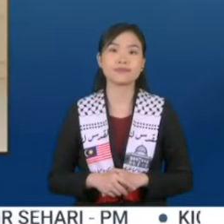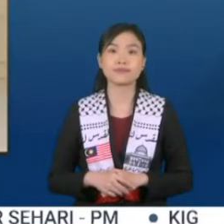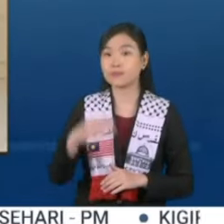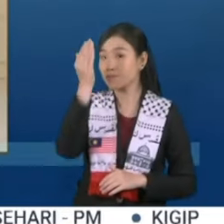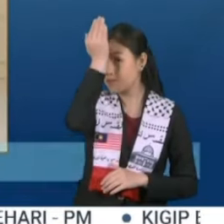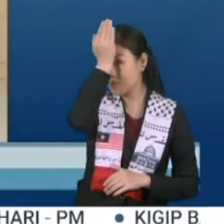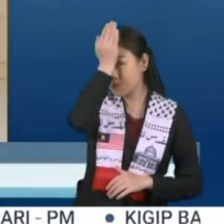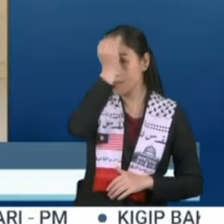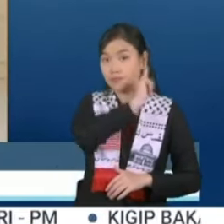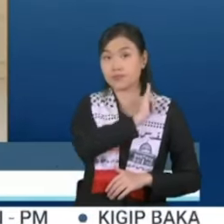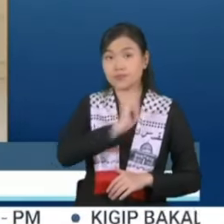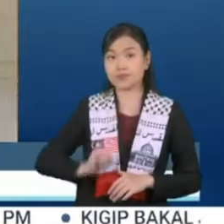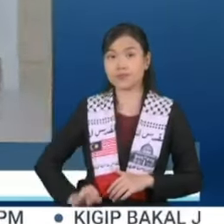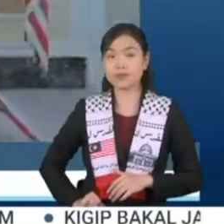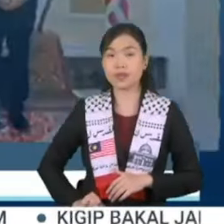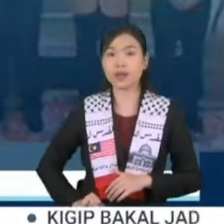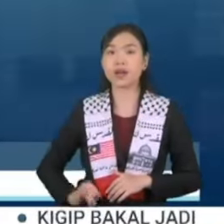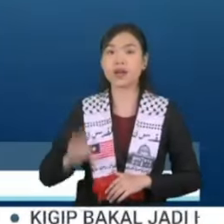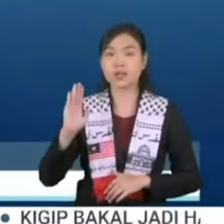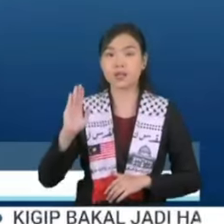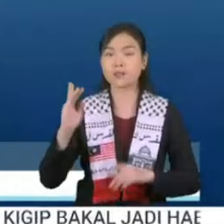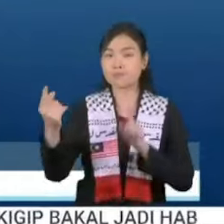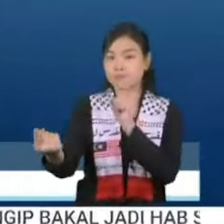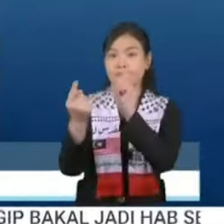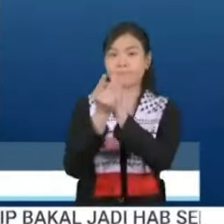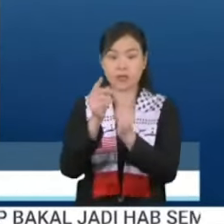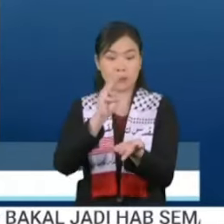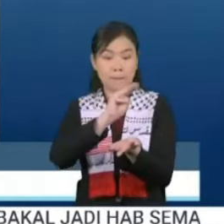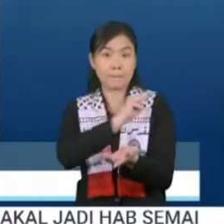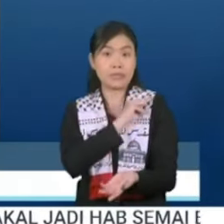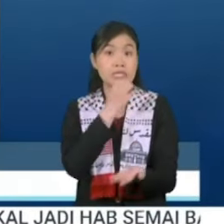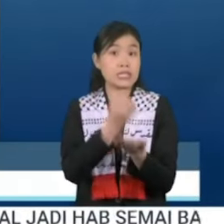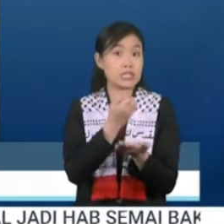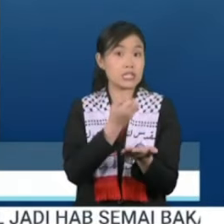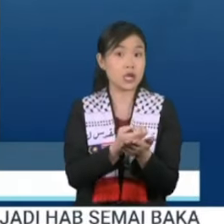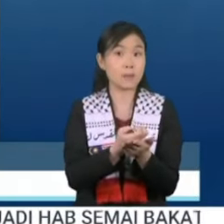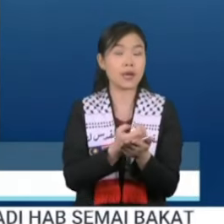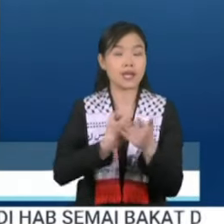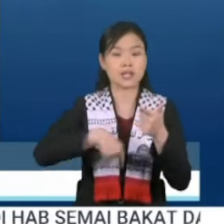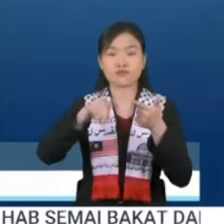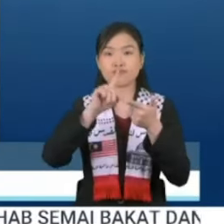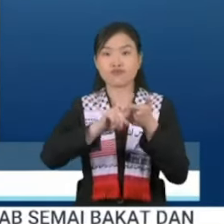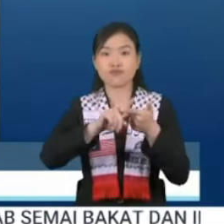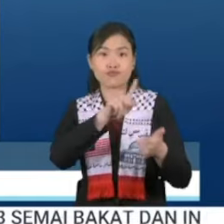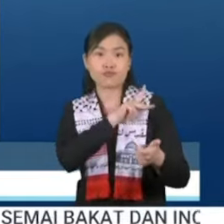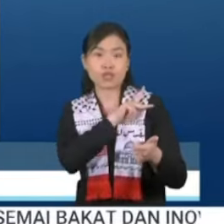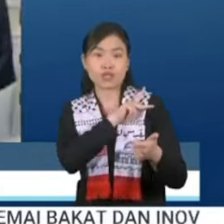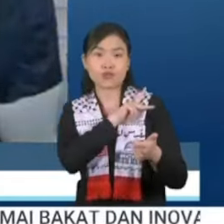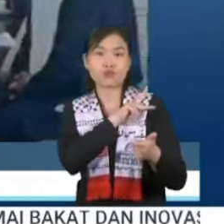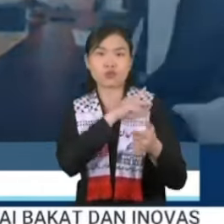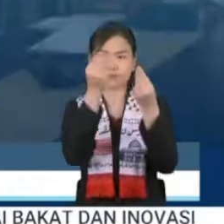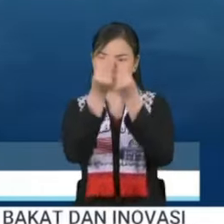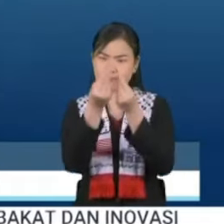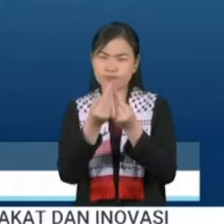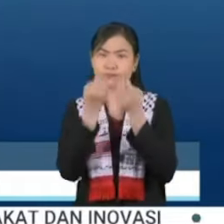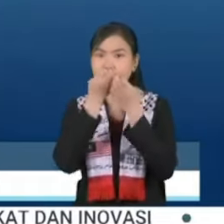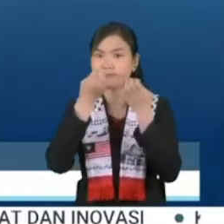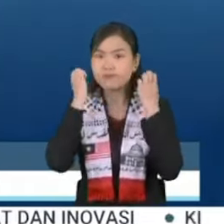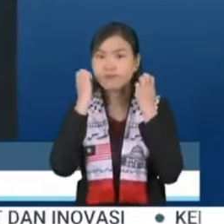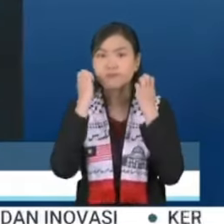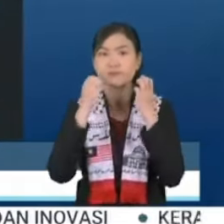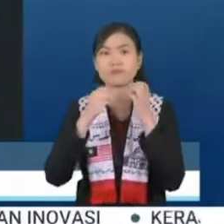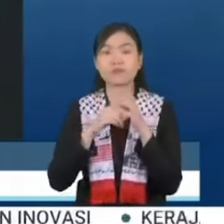Yang di-Pertuan Agong Sultan Ibrahim berkenan menerima menghadap Menteri Ekonomi Rafizi Ramli dan Ketua Perangkawan Malaysia Datuk Seri Dr. Muhammad